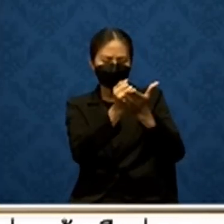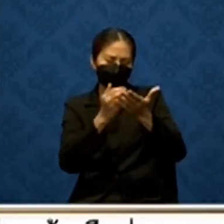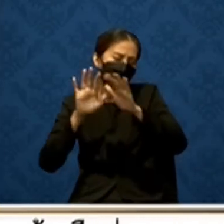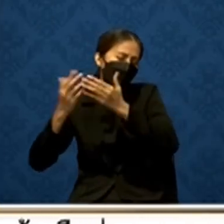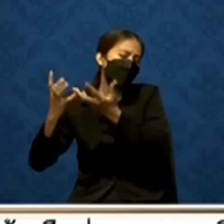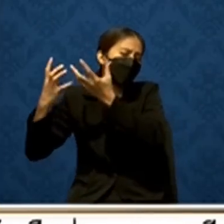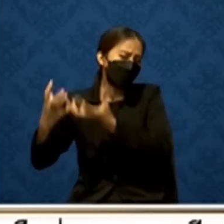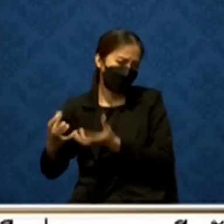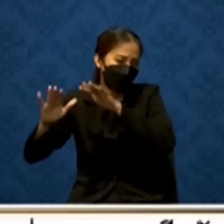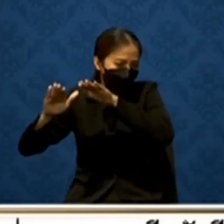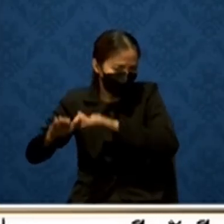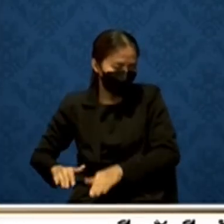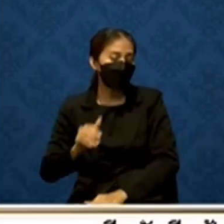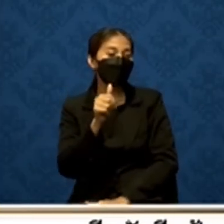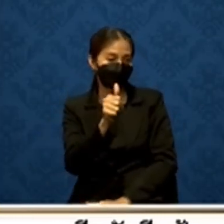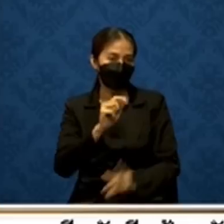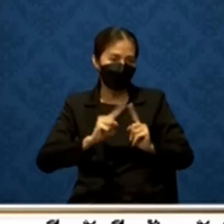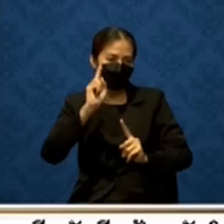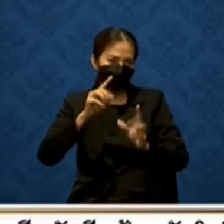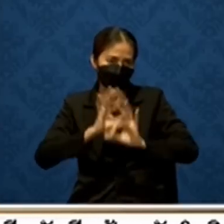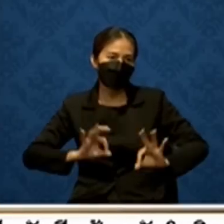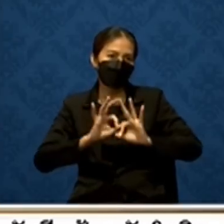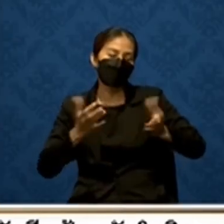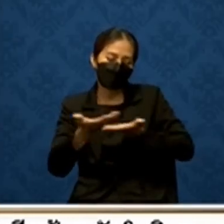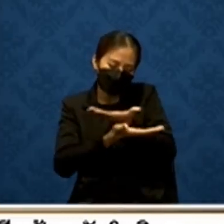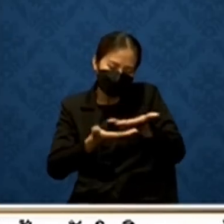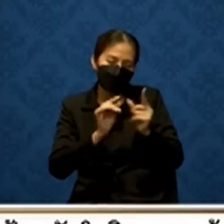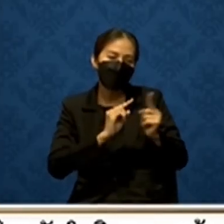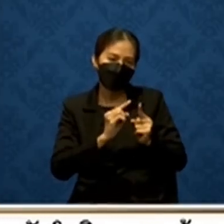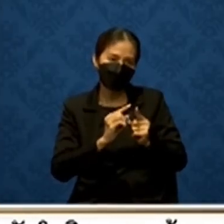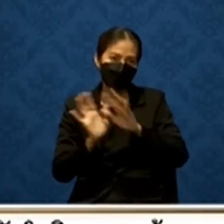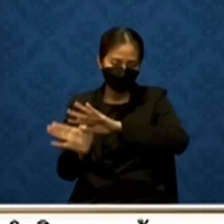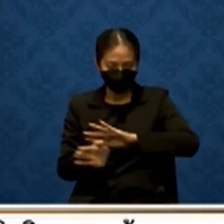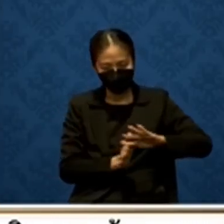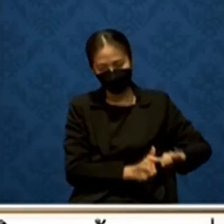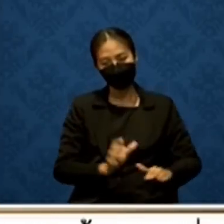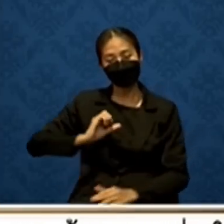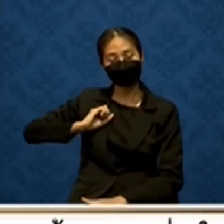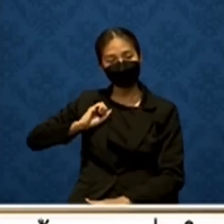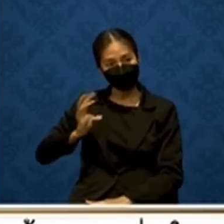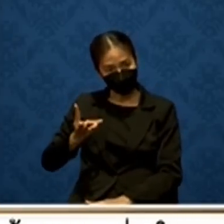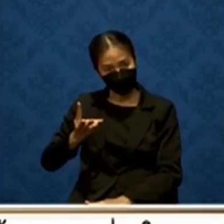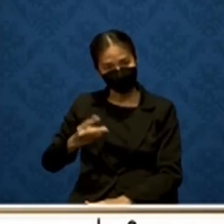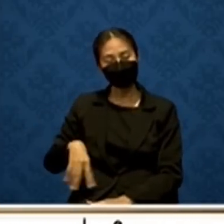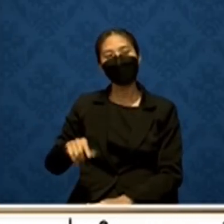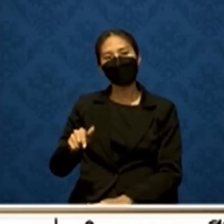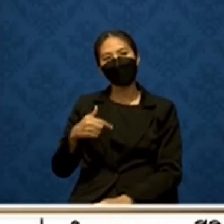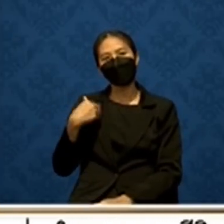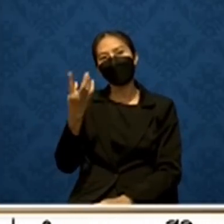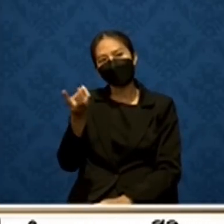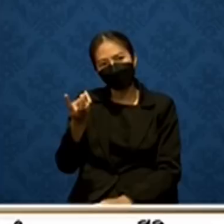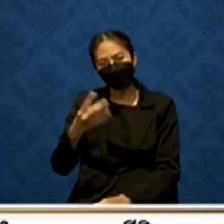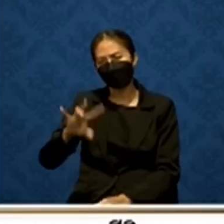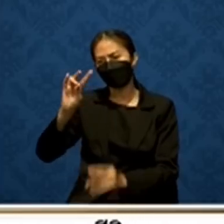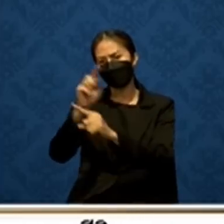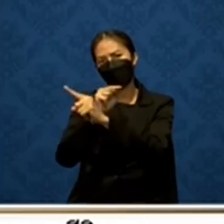นานในเรื่ของสวัดีการตามกฎหมายอนนี้คสวทดีการประฉาชนครั 7%ถือวาน้อยไปครับมันถูกเบียดด้วยสาม